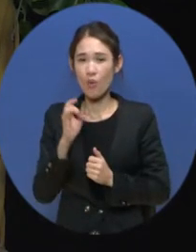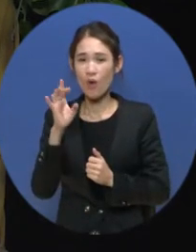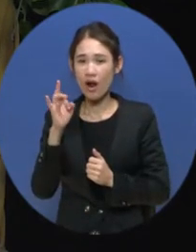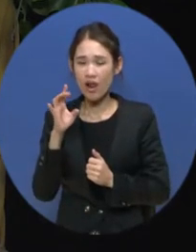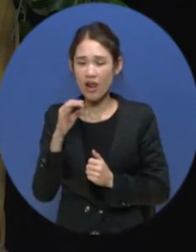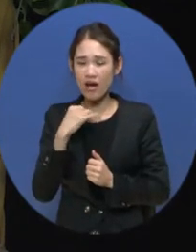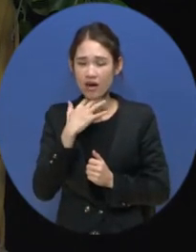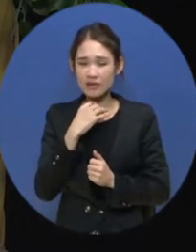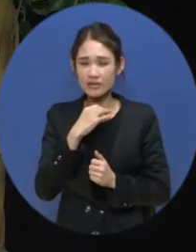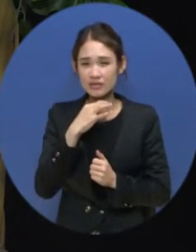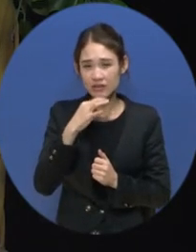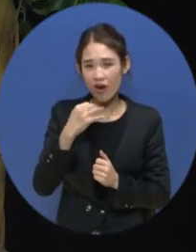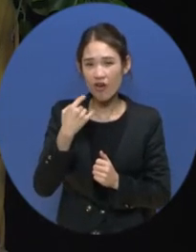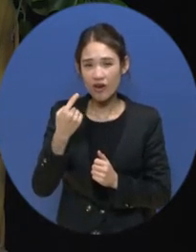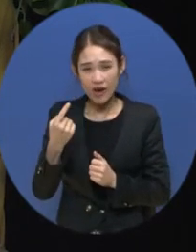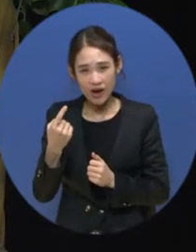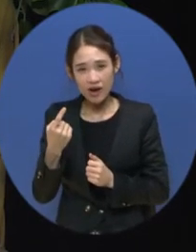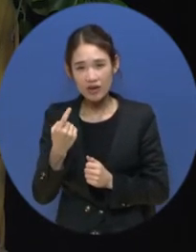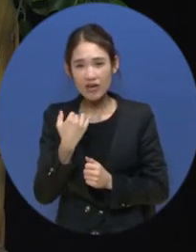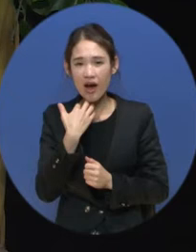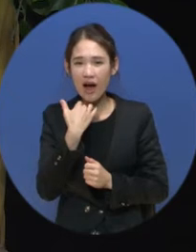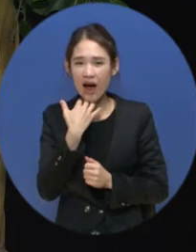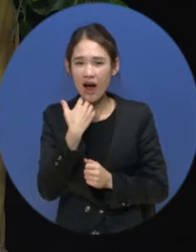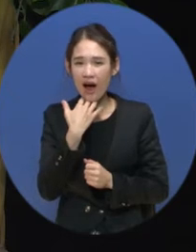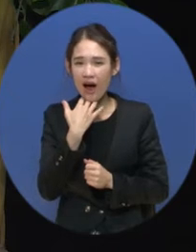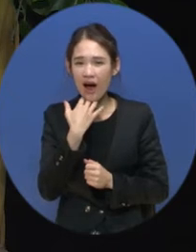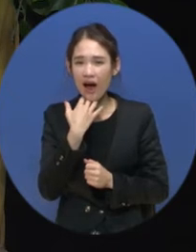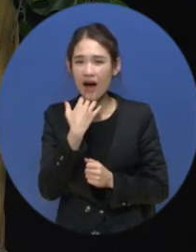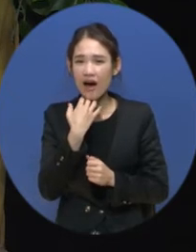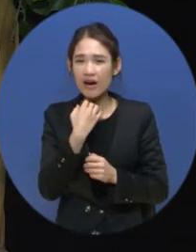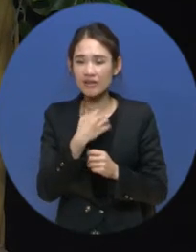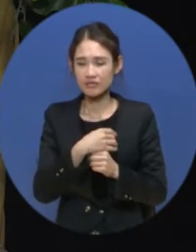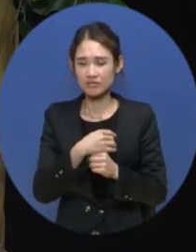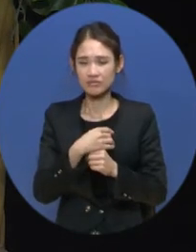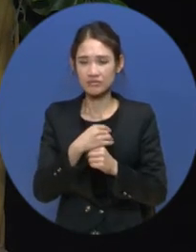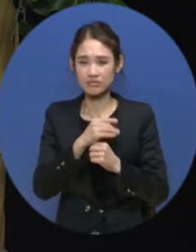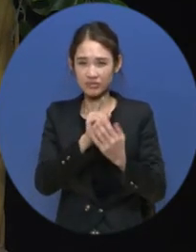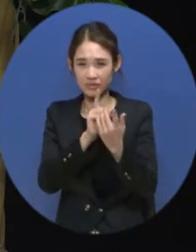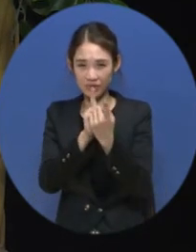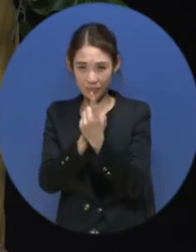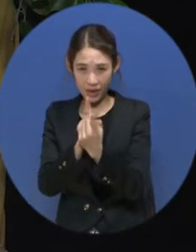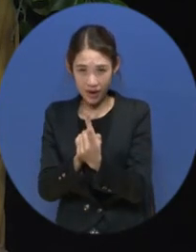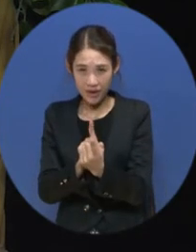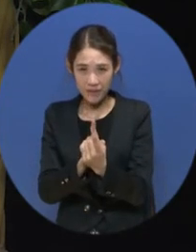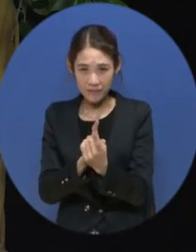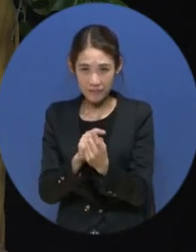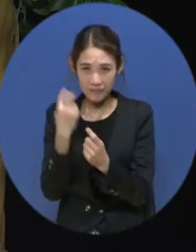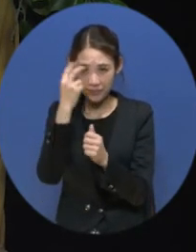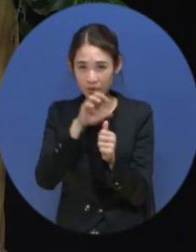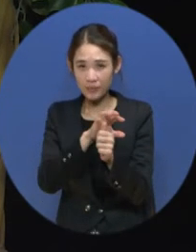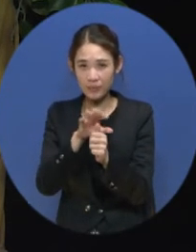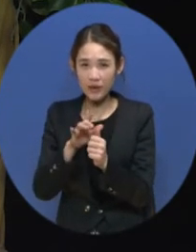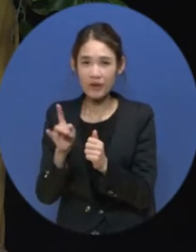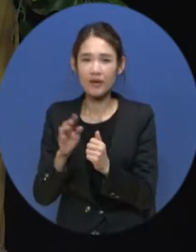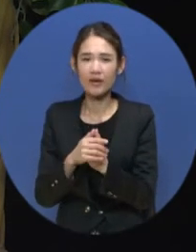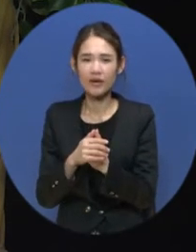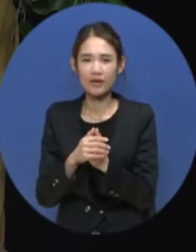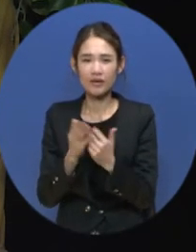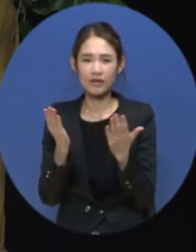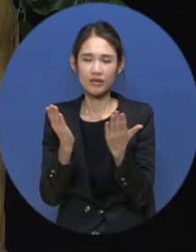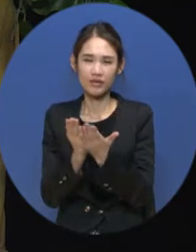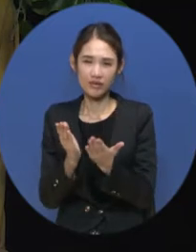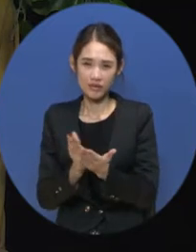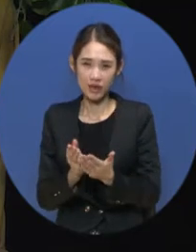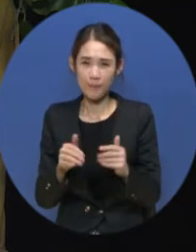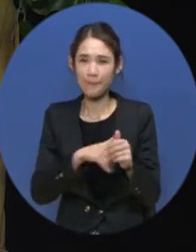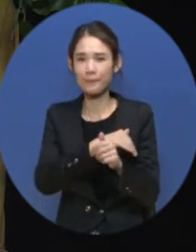뭐 0세니 1세니 연령으로 아이들을 맞는다라는 거는 그 특성이 맞게 한다라는